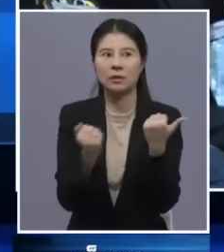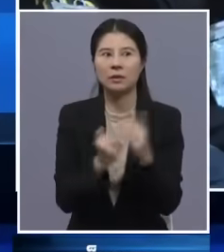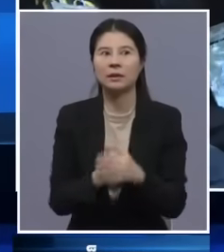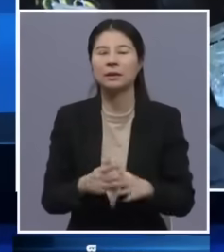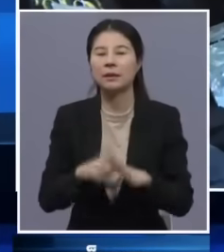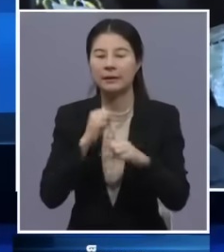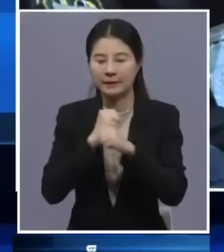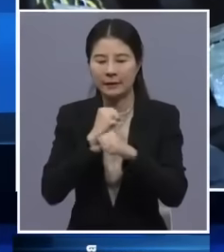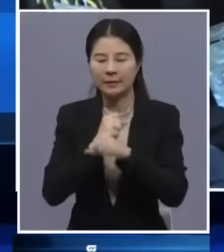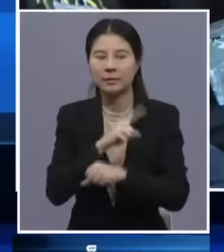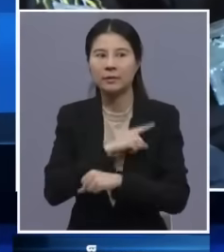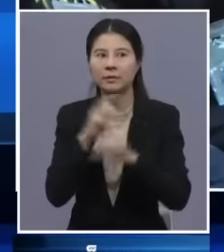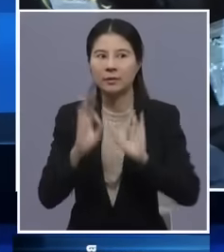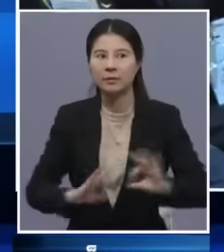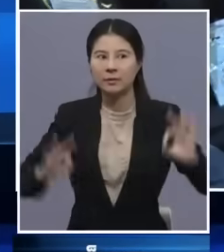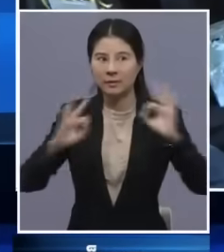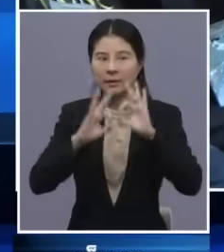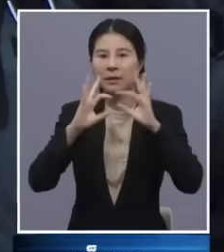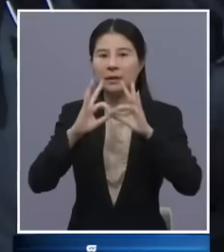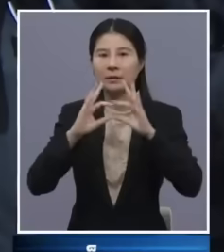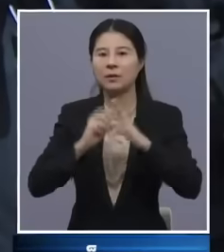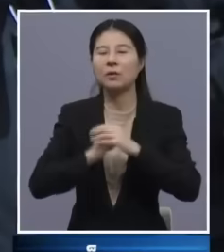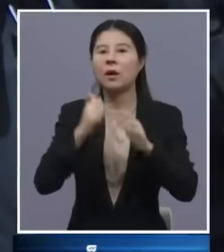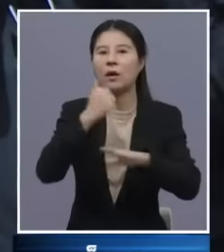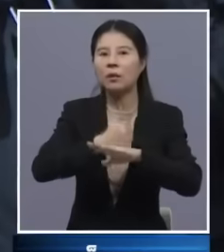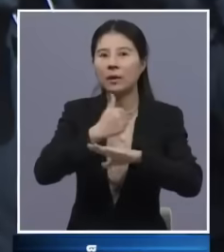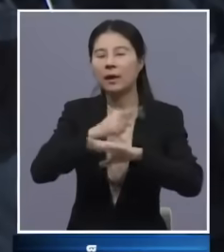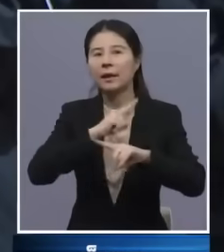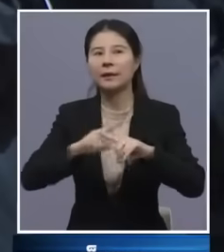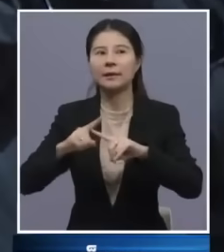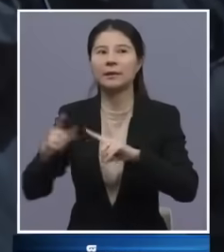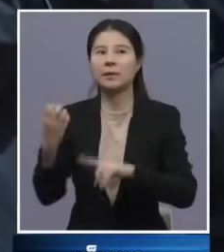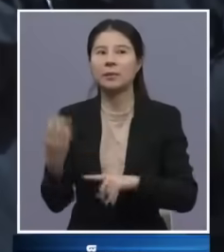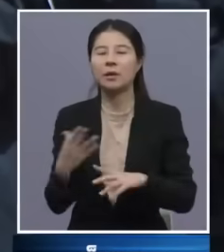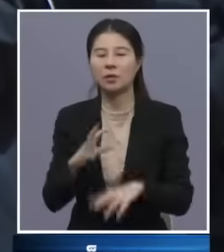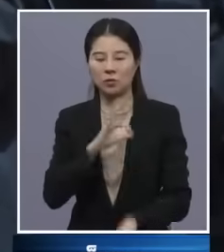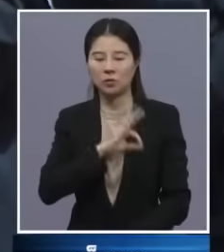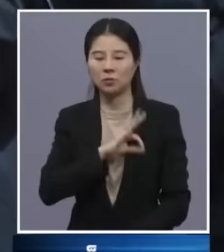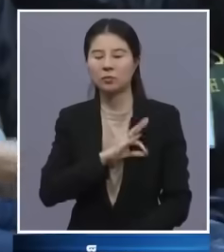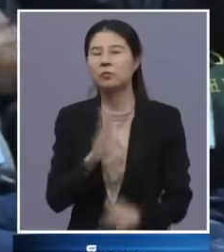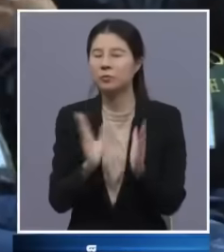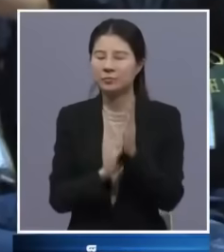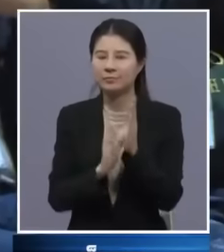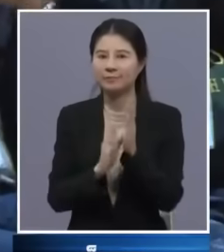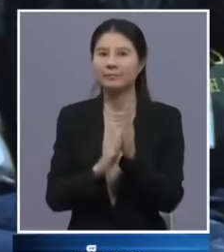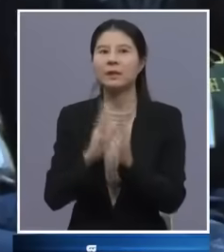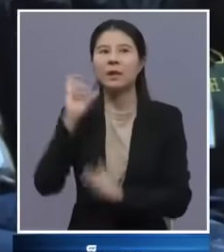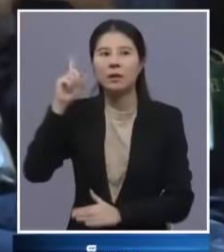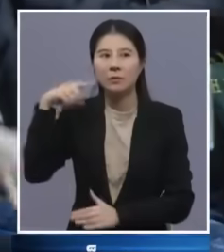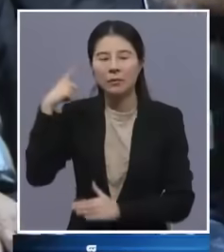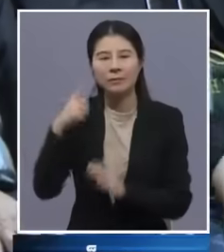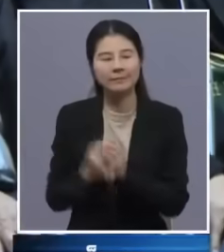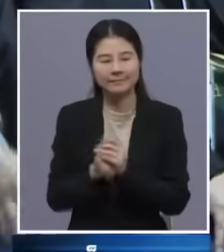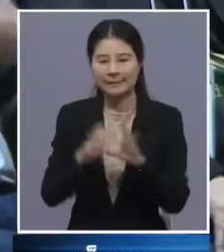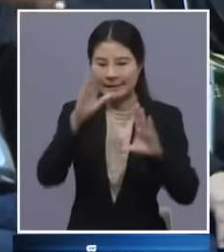ขึ้นมามีบทบาทในแต่ละวงการค่อนข้างมากคุณอุ้งอิงบอกเลยนะบอกว่าส่วนตัวเนี่ยรู้สึกยินดีมากเลยนะที่มีผู้หญิงเข้ามาเสน